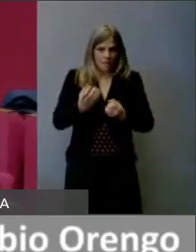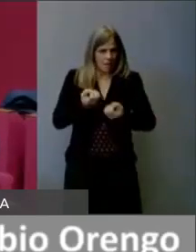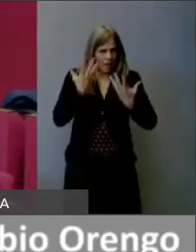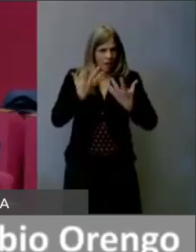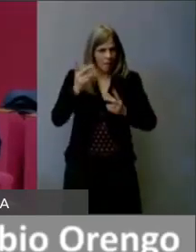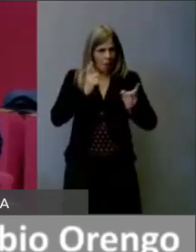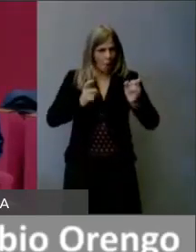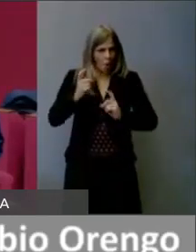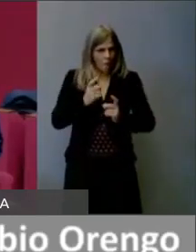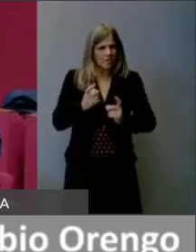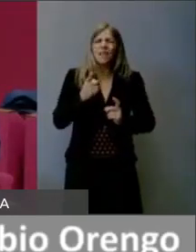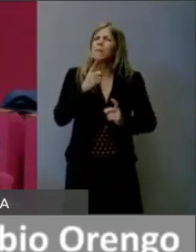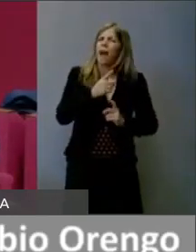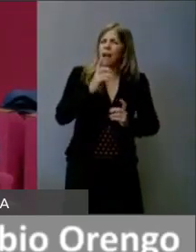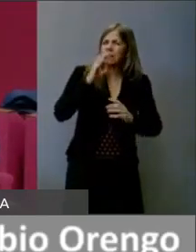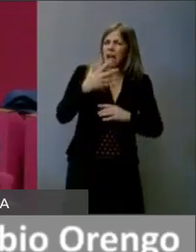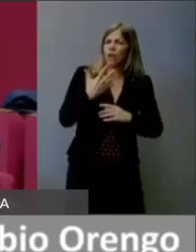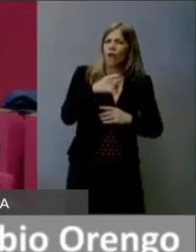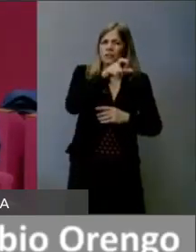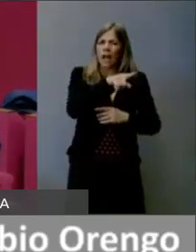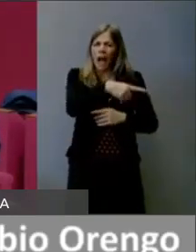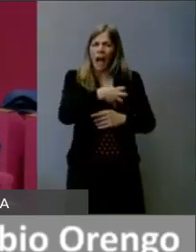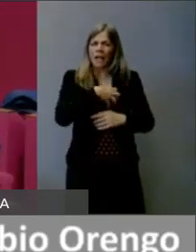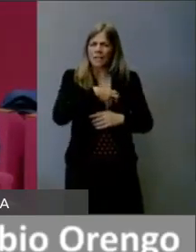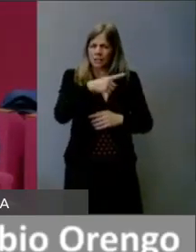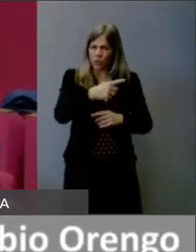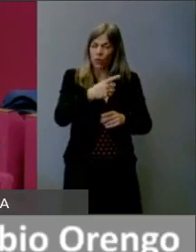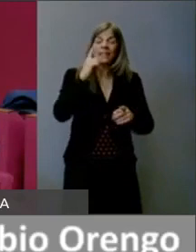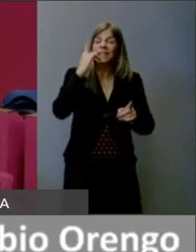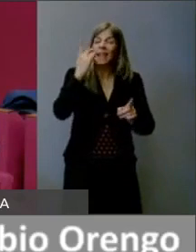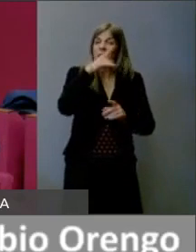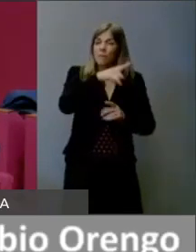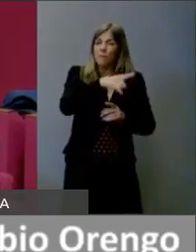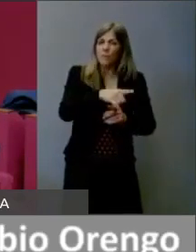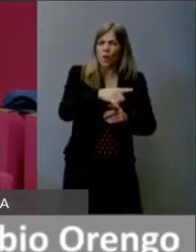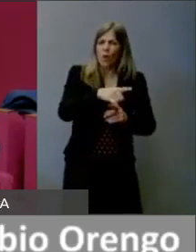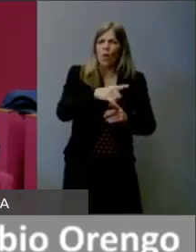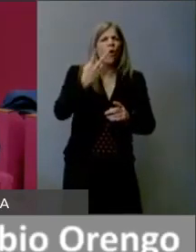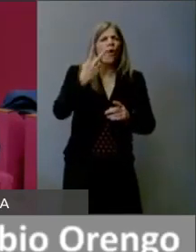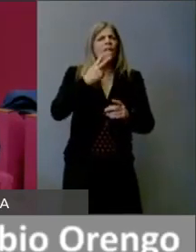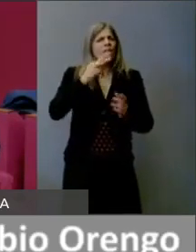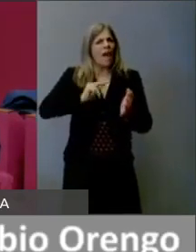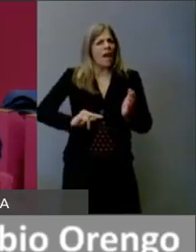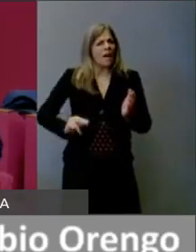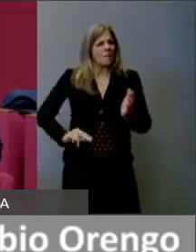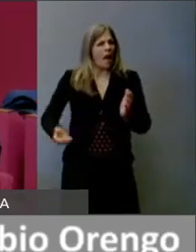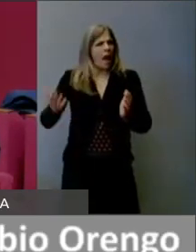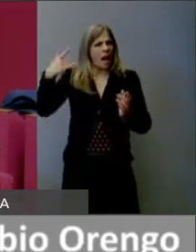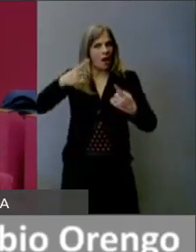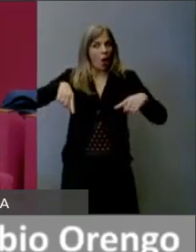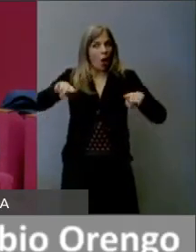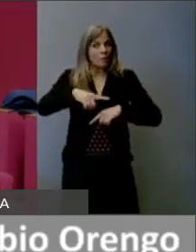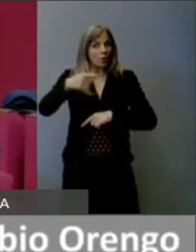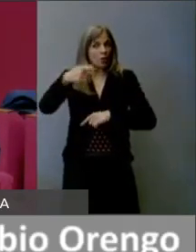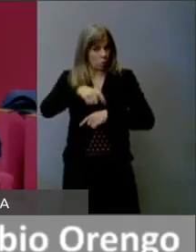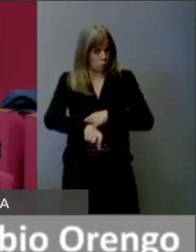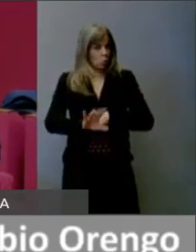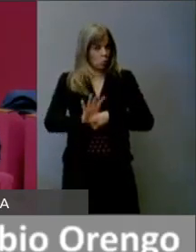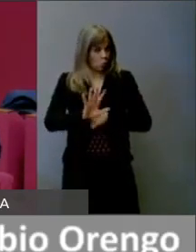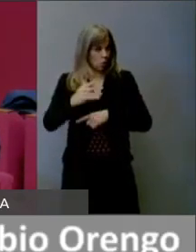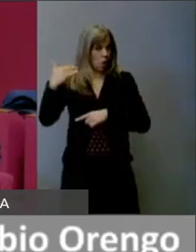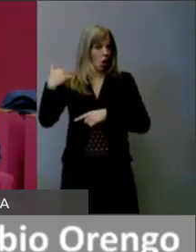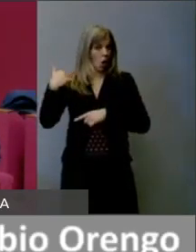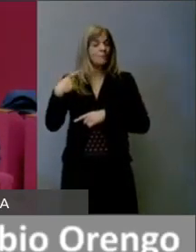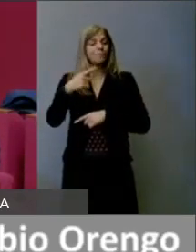lei si va a leggere, ma dovrebbe ricordarlo, noi l'abbiamo fatto, il verbale della commissione di giugno, il tecnico parla